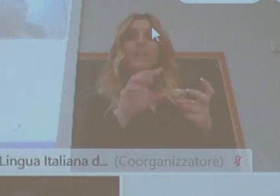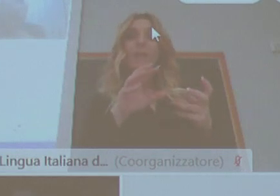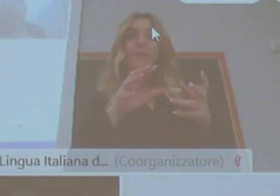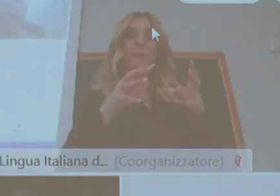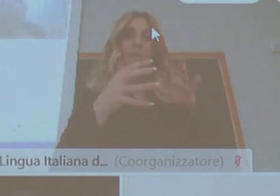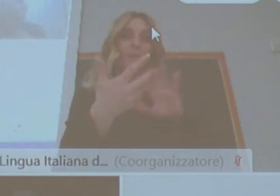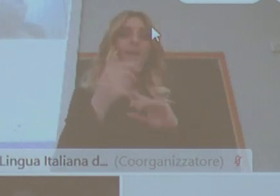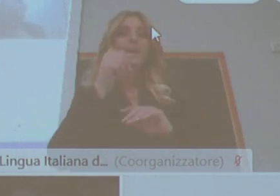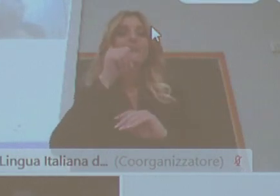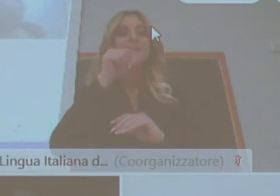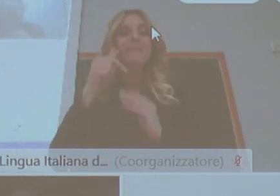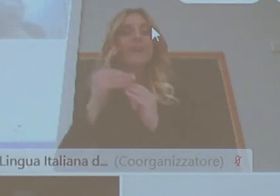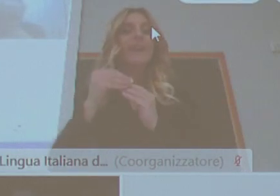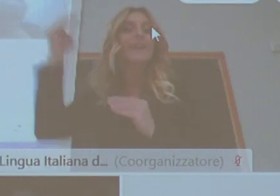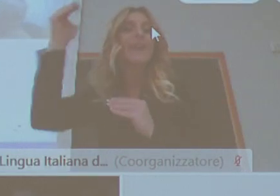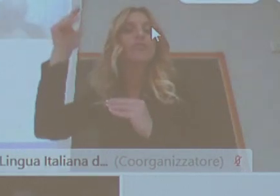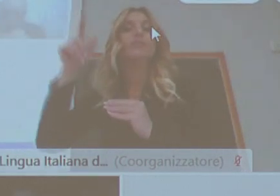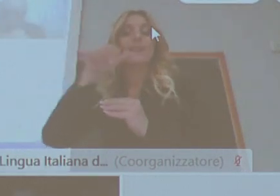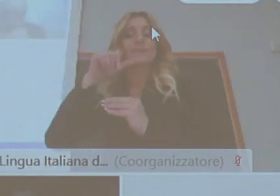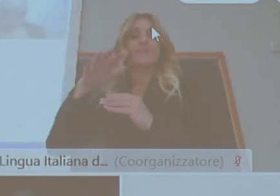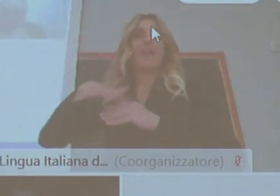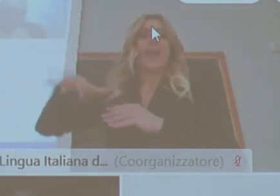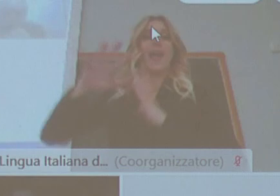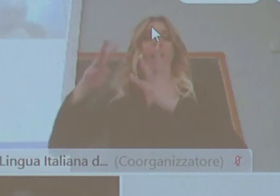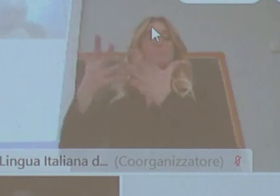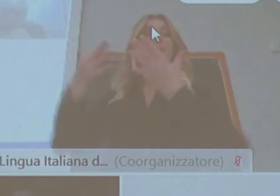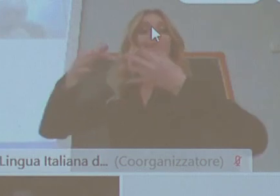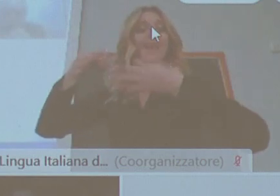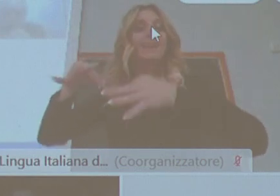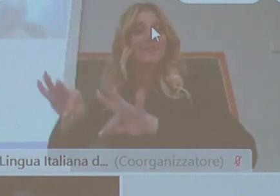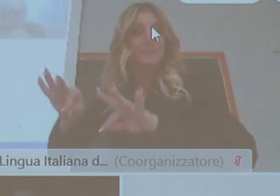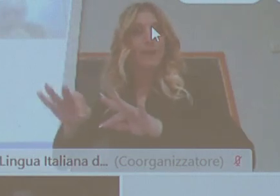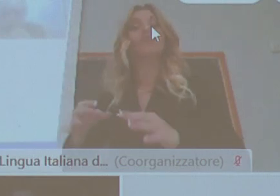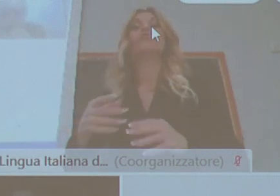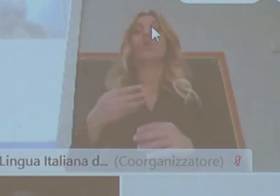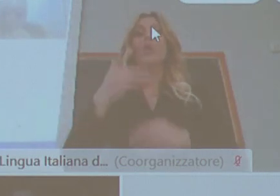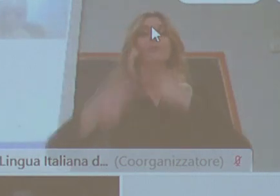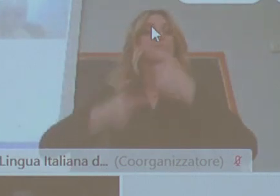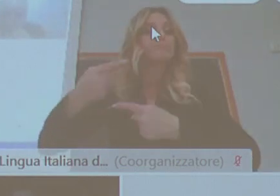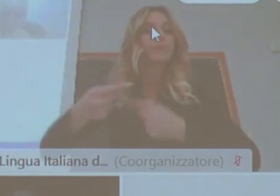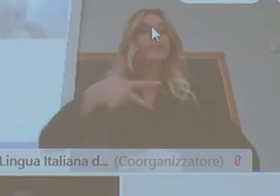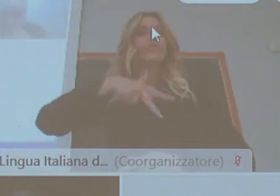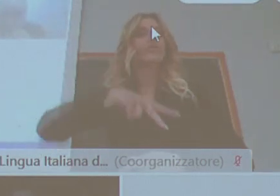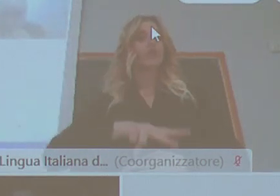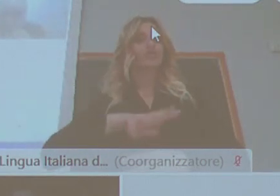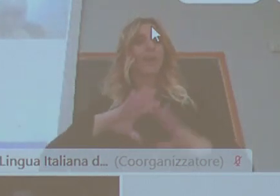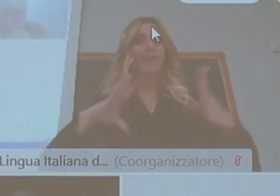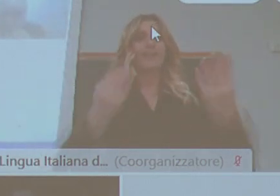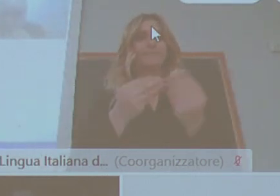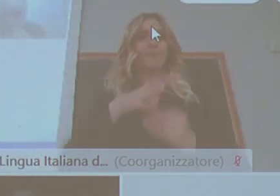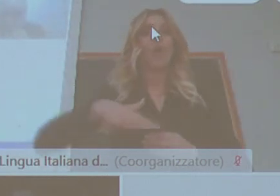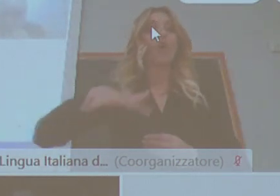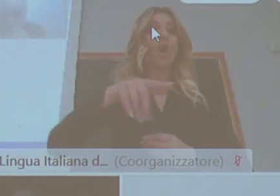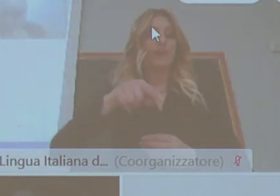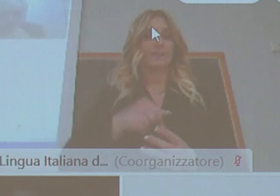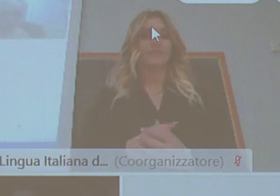crescita che si coniuga con il rispetto dell'ambiente e il progresso sociale della collettività. Da qui, nella